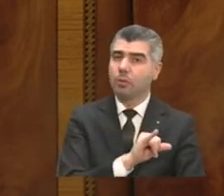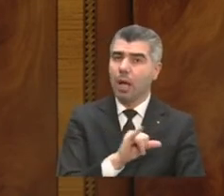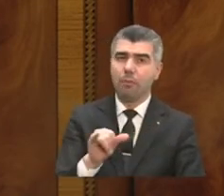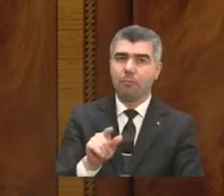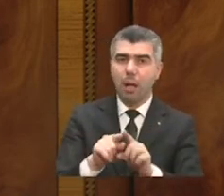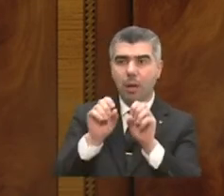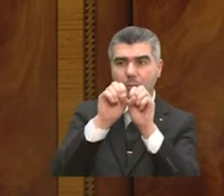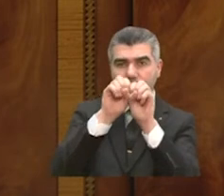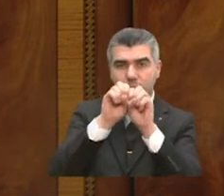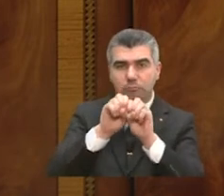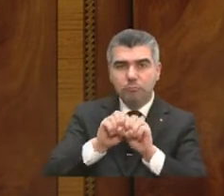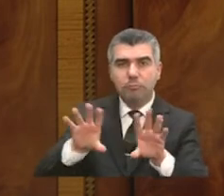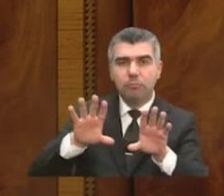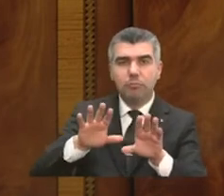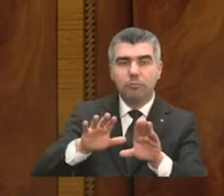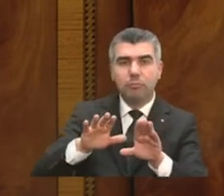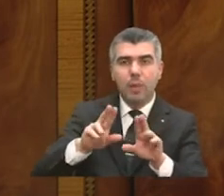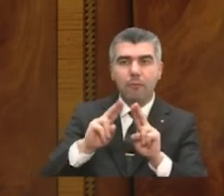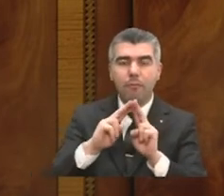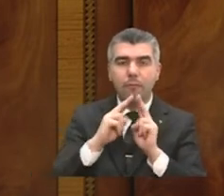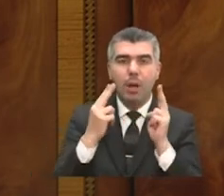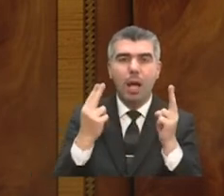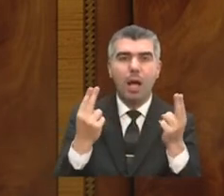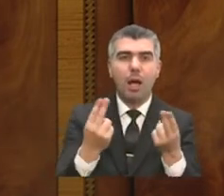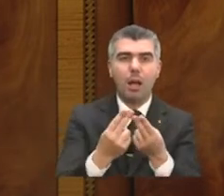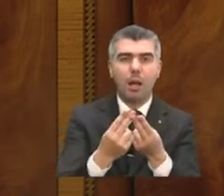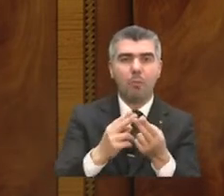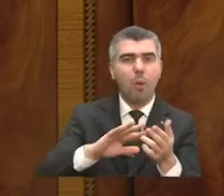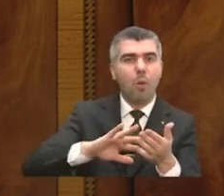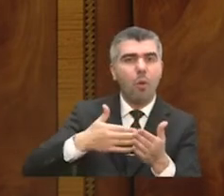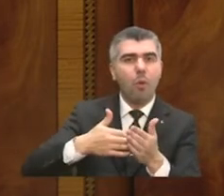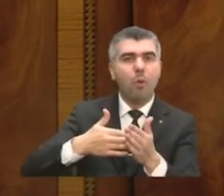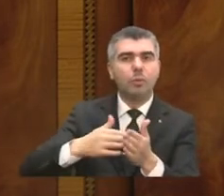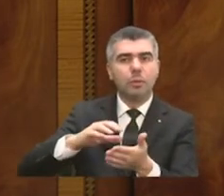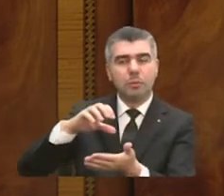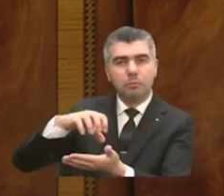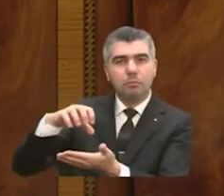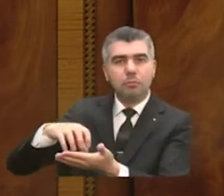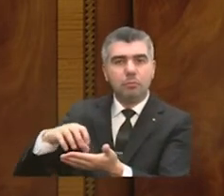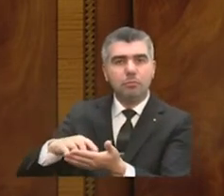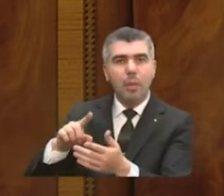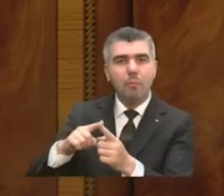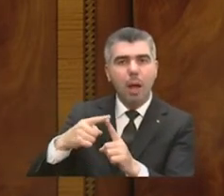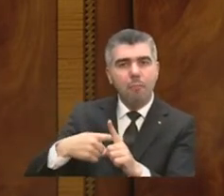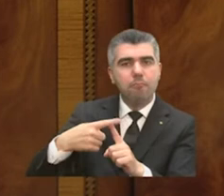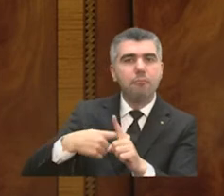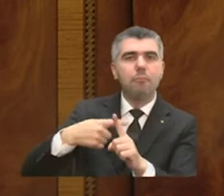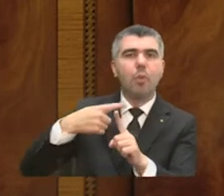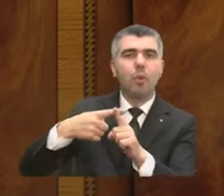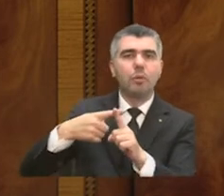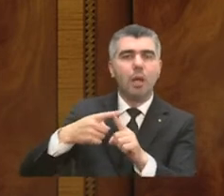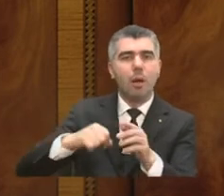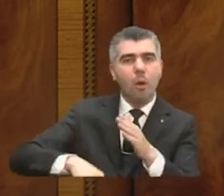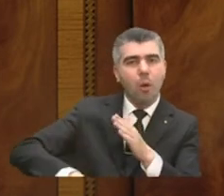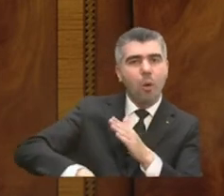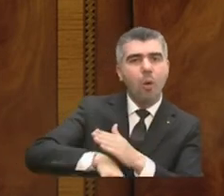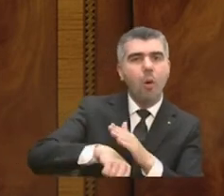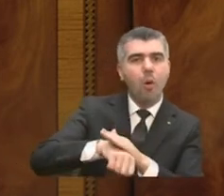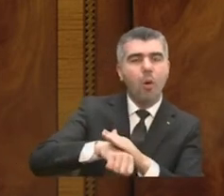main mise sur les ressources et pouvoir les exploiter.